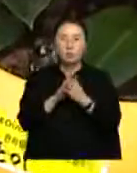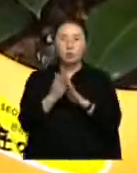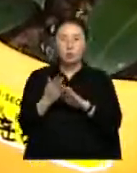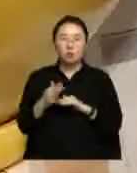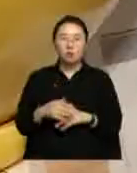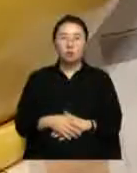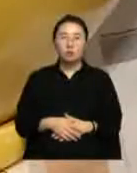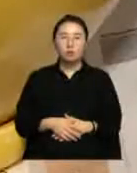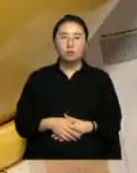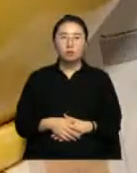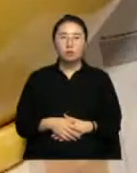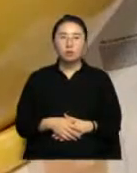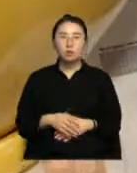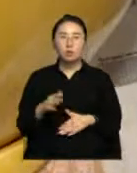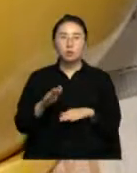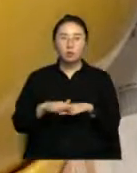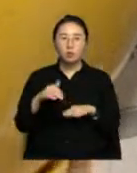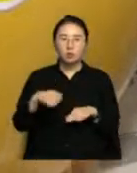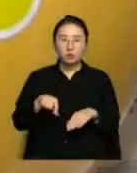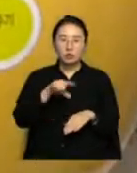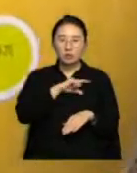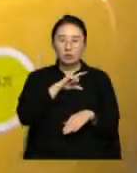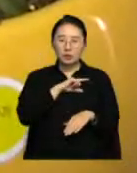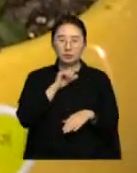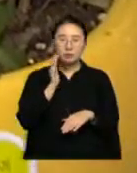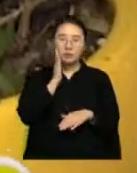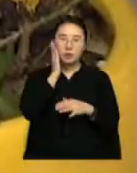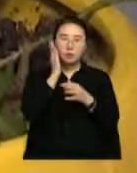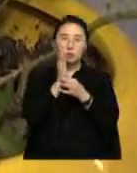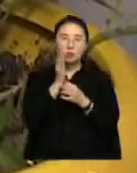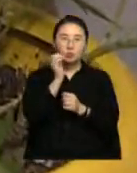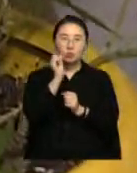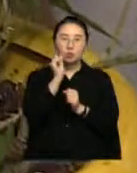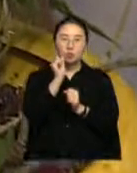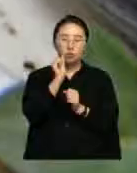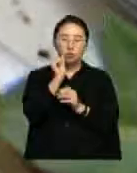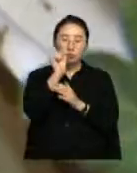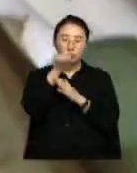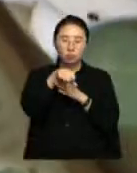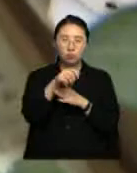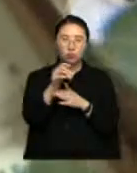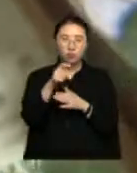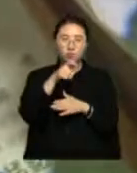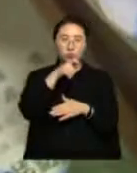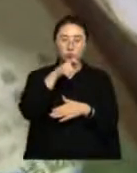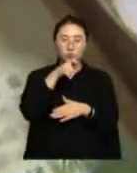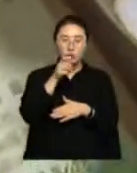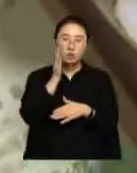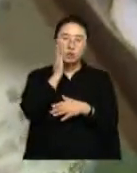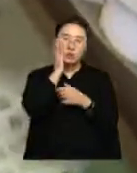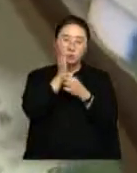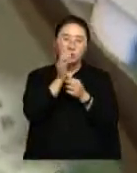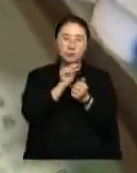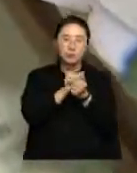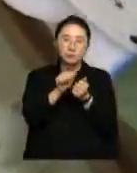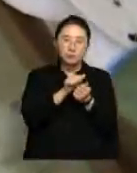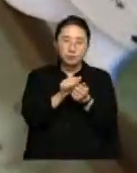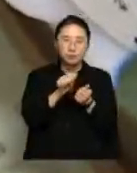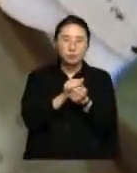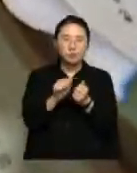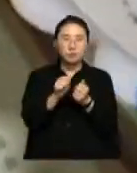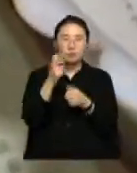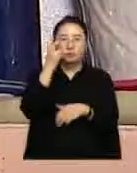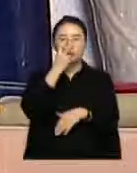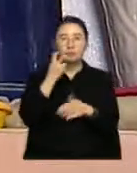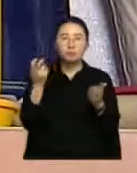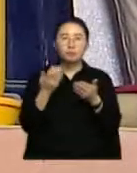생겼습니다. 손주들의 이름을 딴 반려식물을 키우기 시작한 것. 물을 주고 잎을 닦고 정성을 쏟아